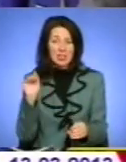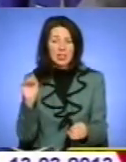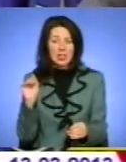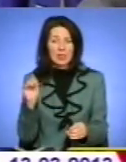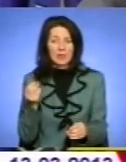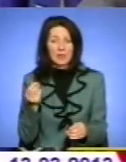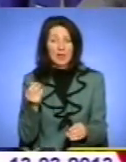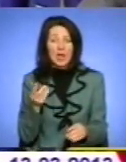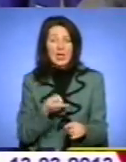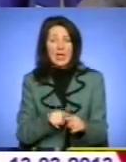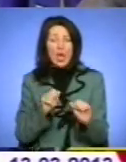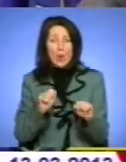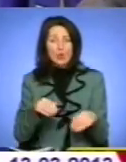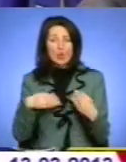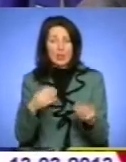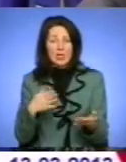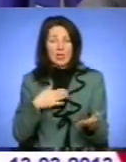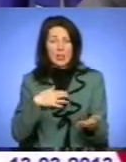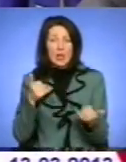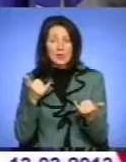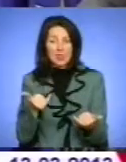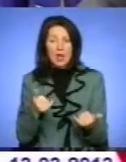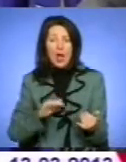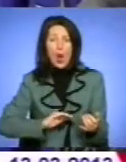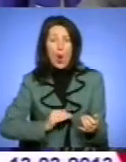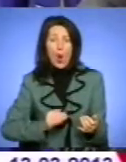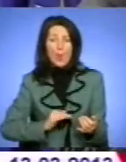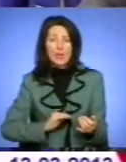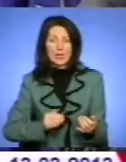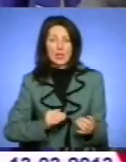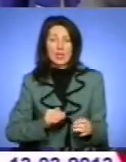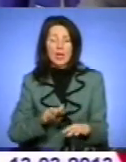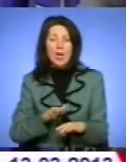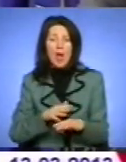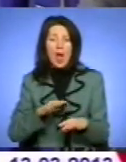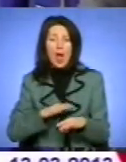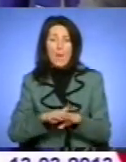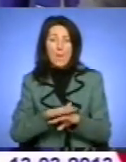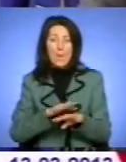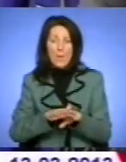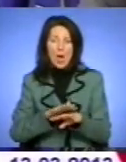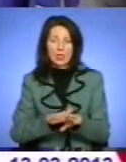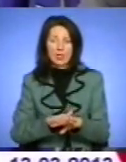кредити, які можуть надати зараз нам комерційні банки, і в необмеженій кількості.